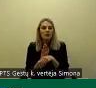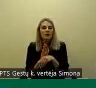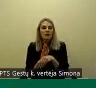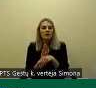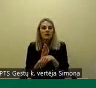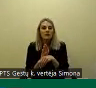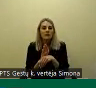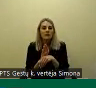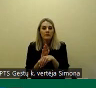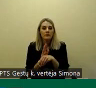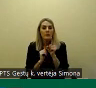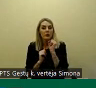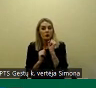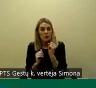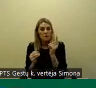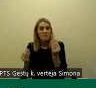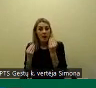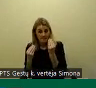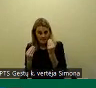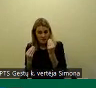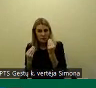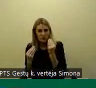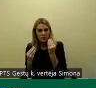tokių dalykų, kuomet